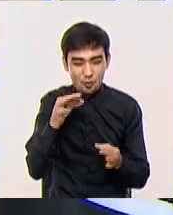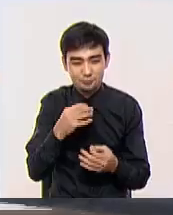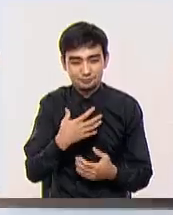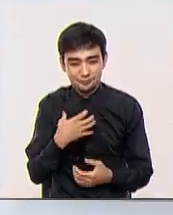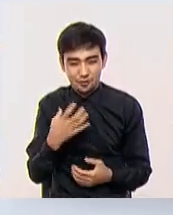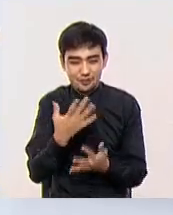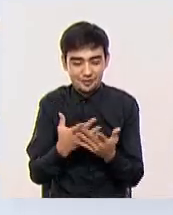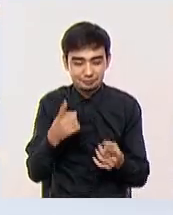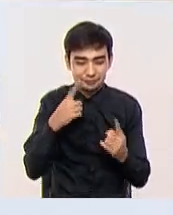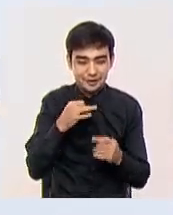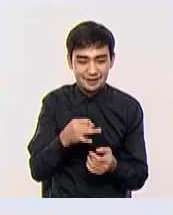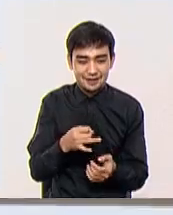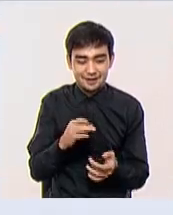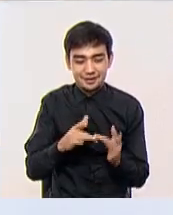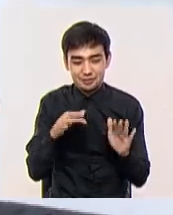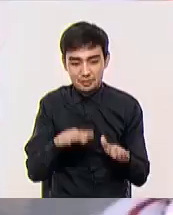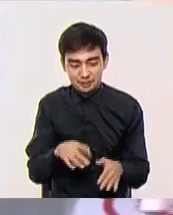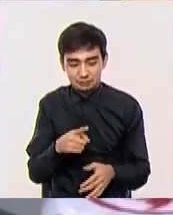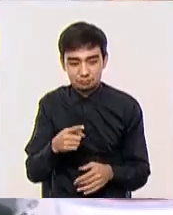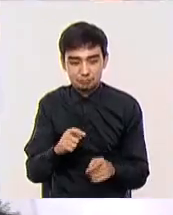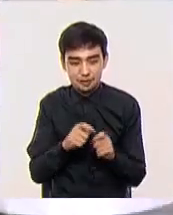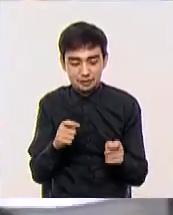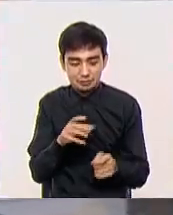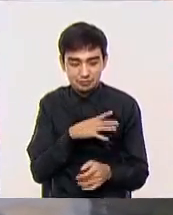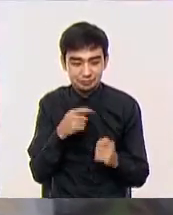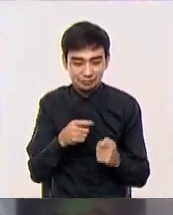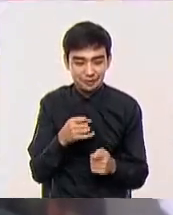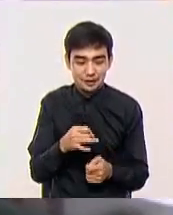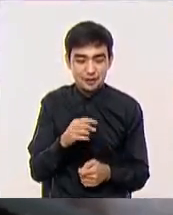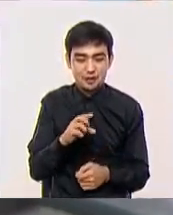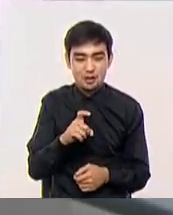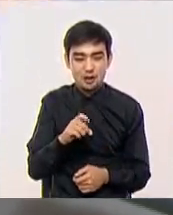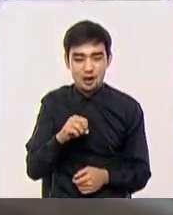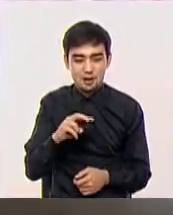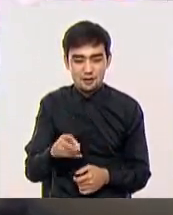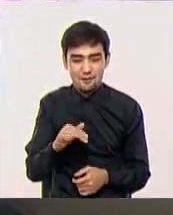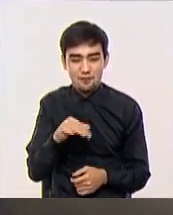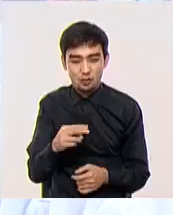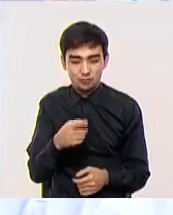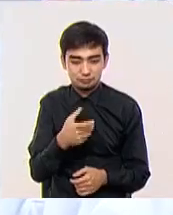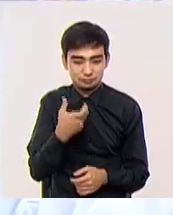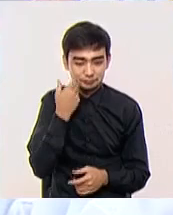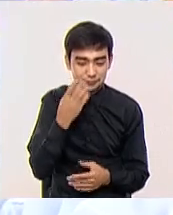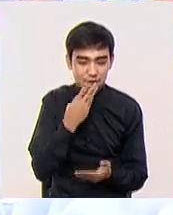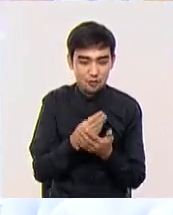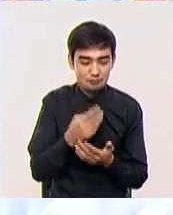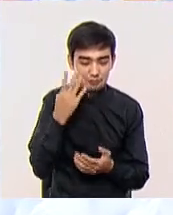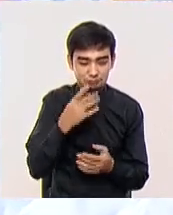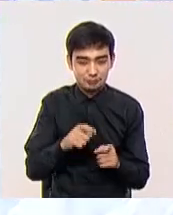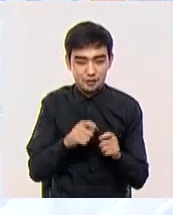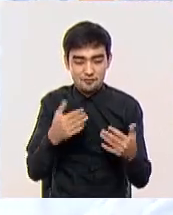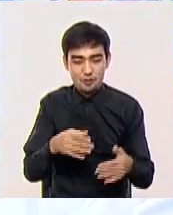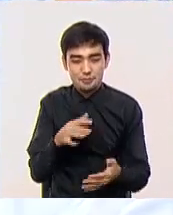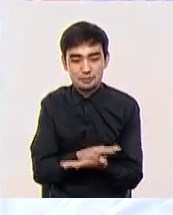мог торговать только на интернет-площадках, но благодаря благотворительному фонду «Халык» он осуществил свою мечту. Ануар прошел